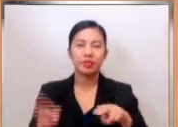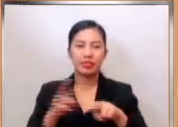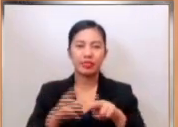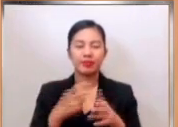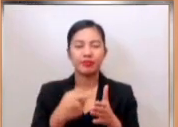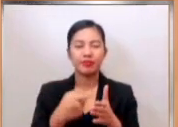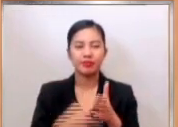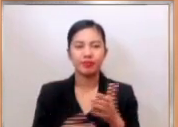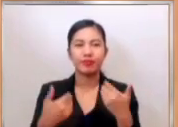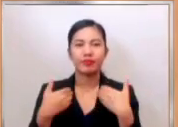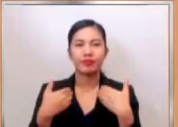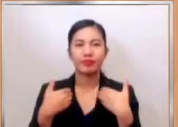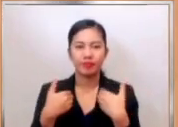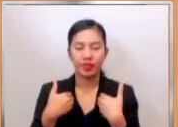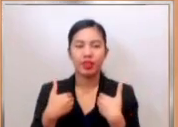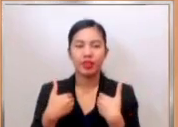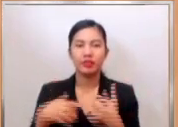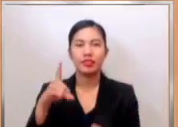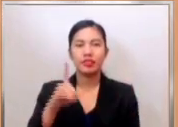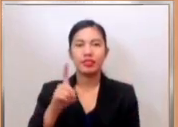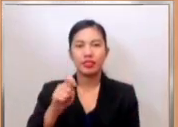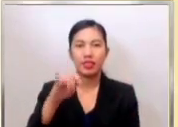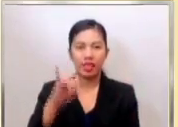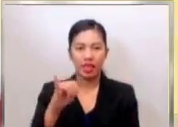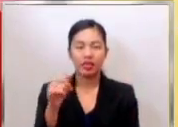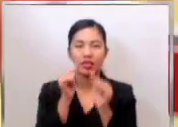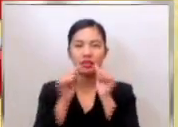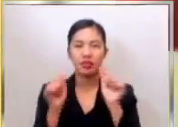Industry. Balitang hatid ni Bernadette Reyes.